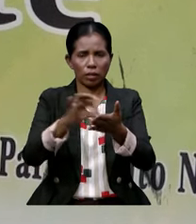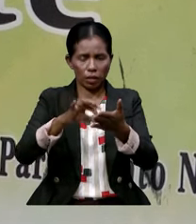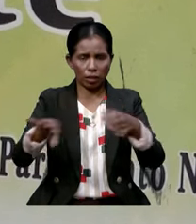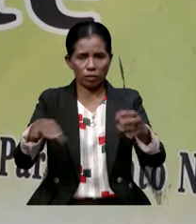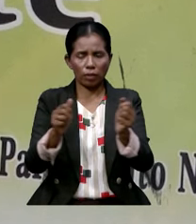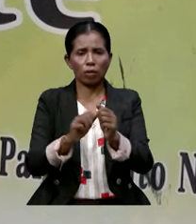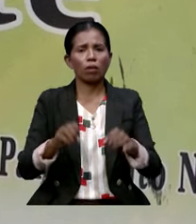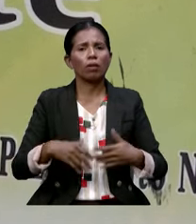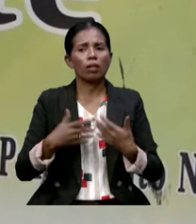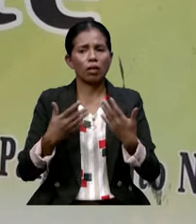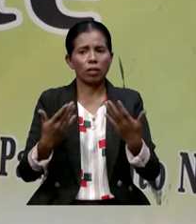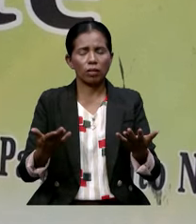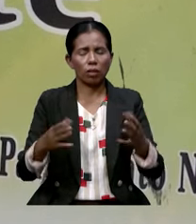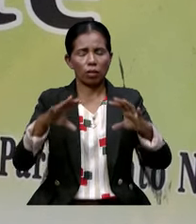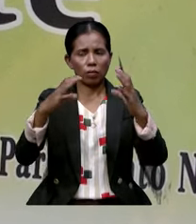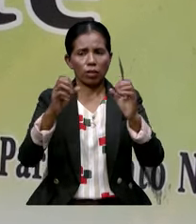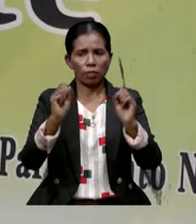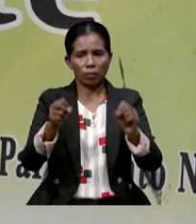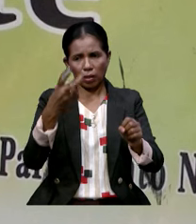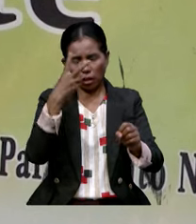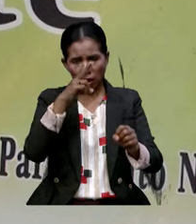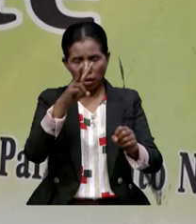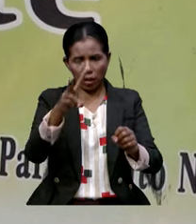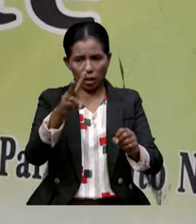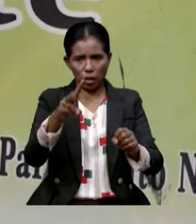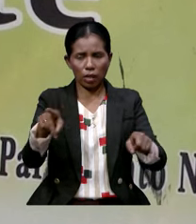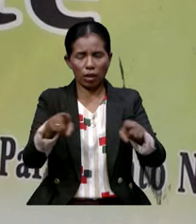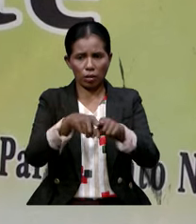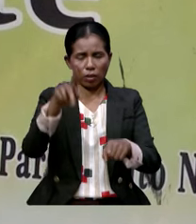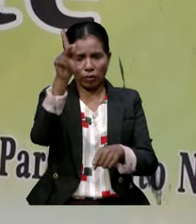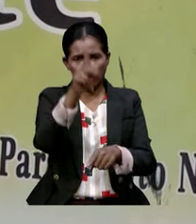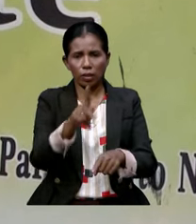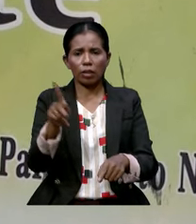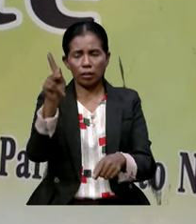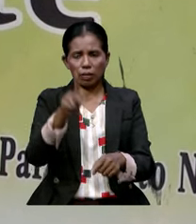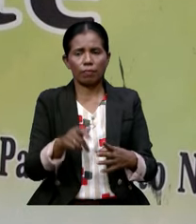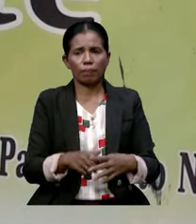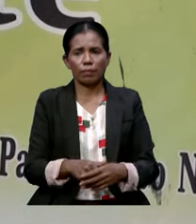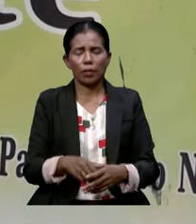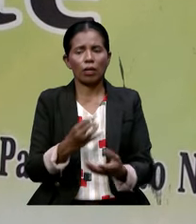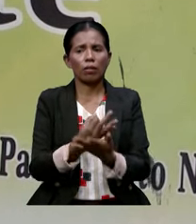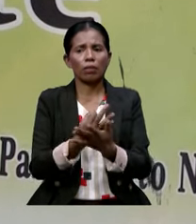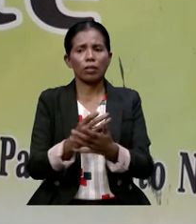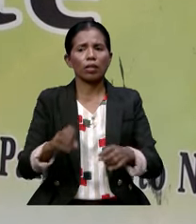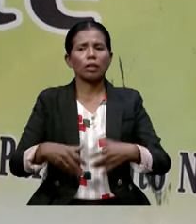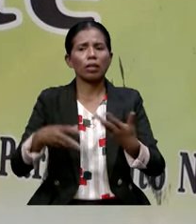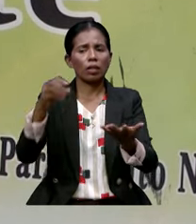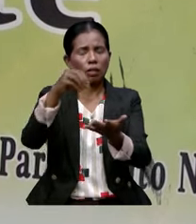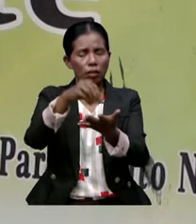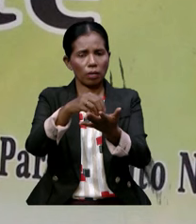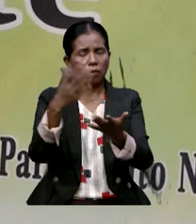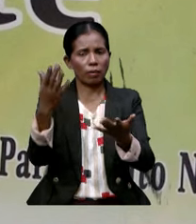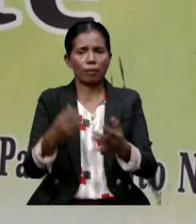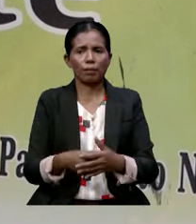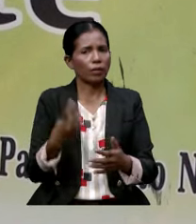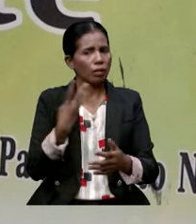Oi sama ka komisau bele wa halo ne kenar hans fiskal ia sang. Osang hira mai tatau ba obra ne. Kan ita